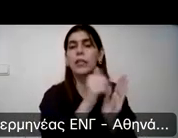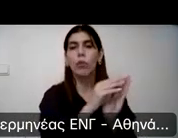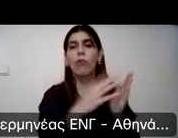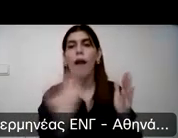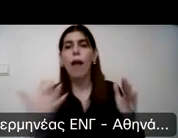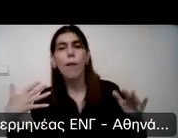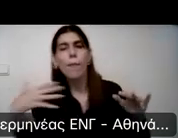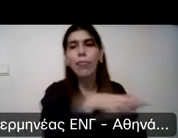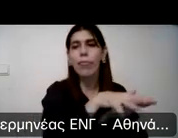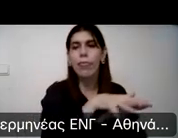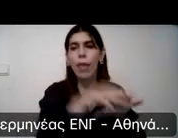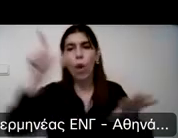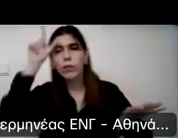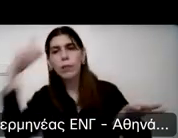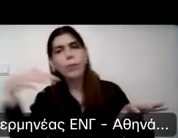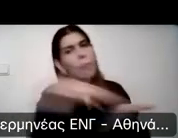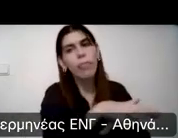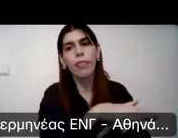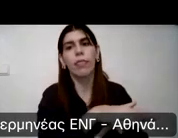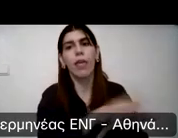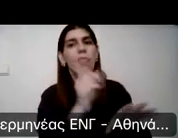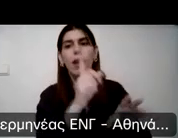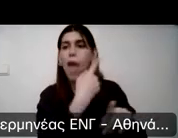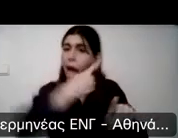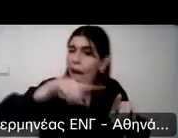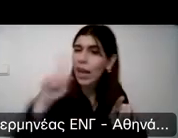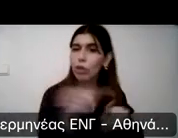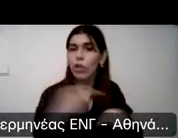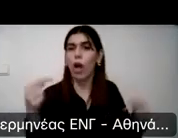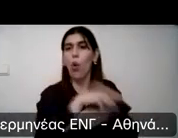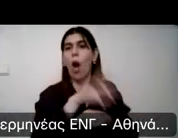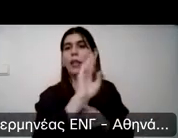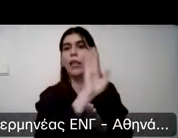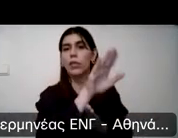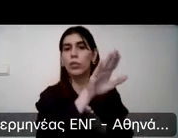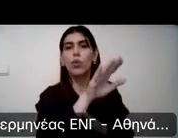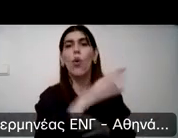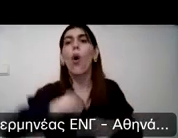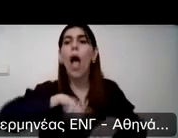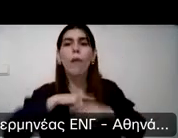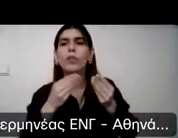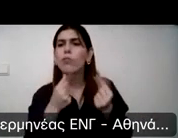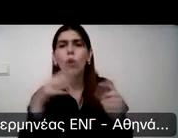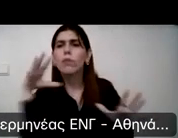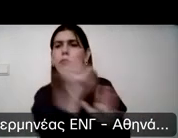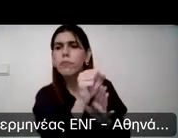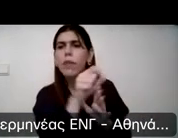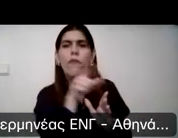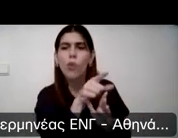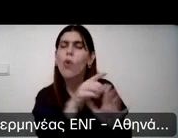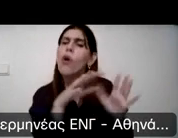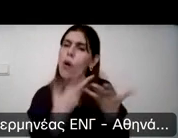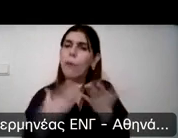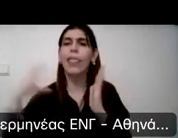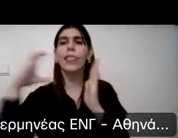μεθοδολογική προσέγγιση των σωμάτων κειμένων. Πιο συγκεκριμένα, βασικό μας κριτήριο για τη διαμόρφωση του πρώτου